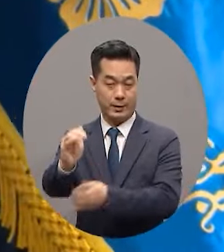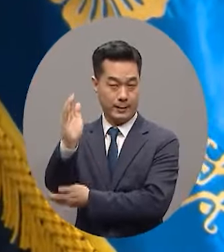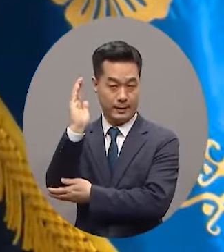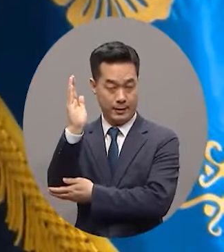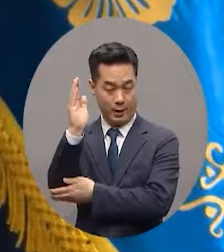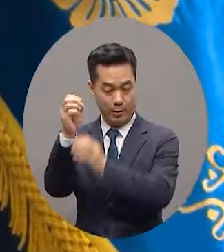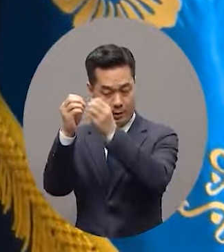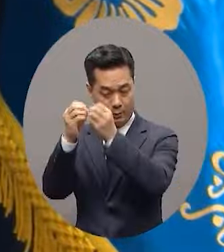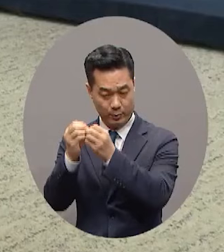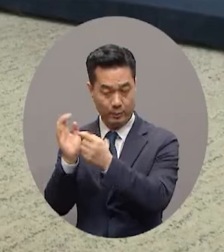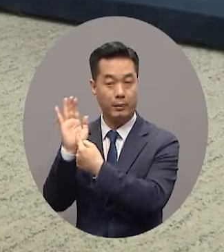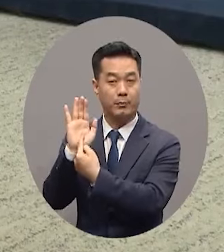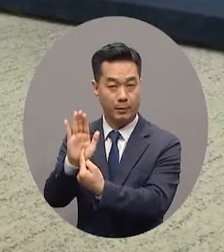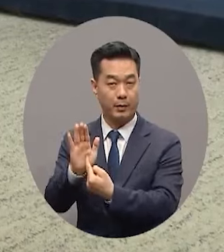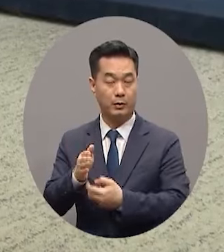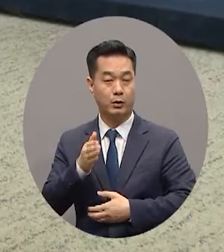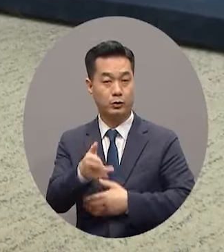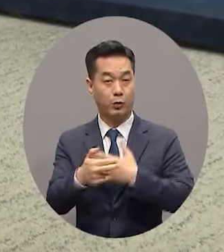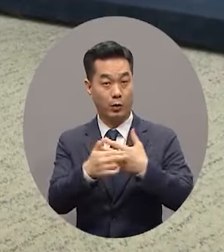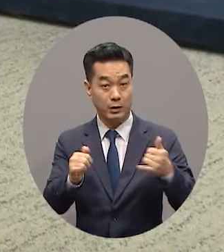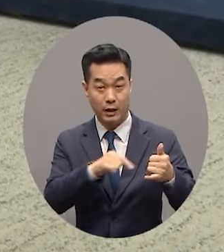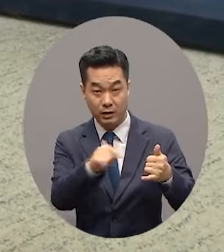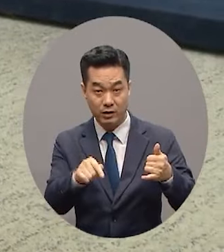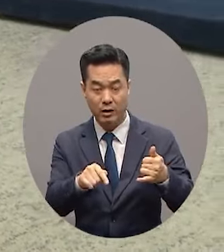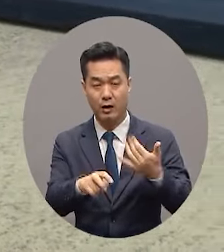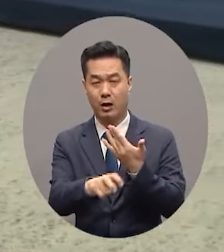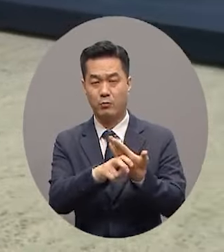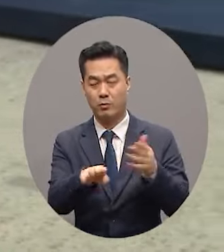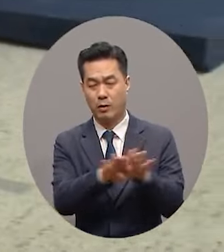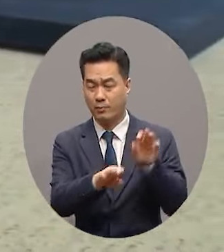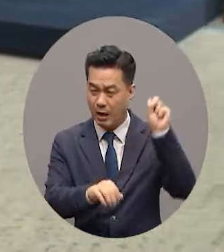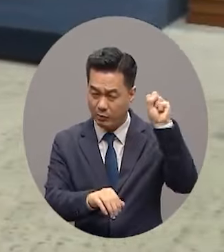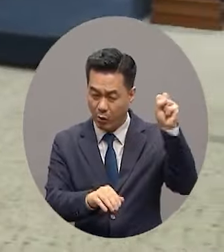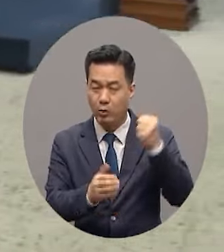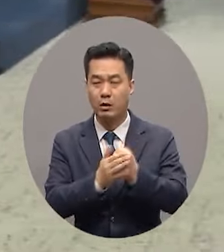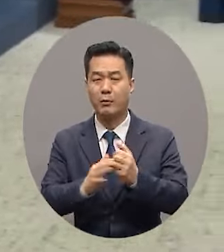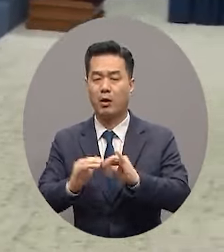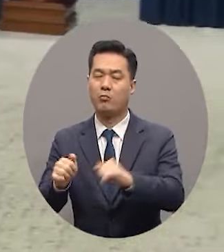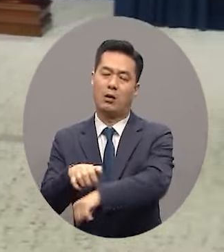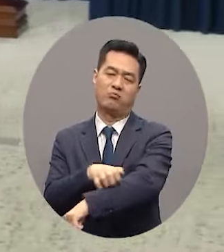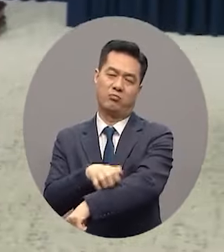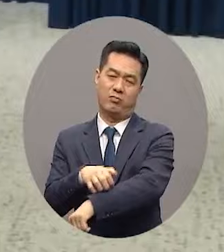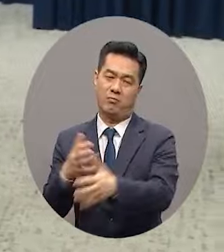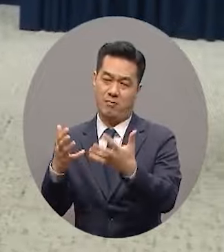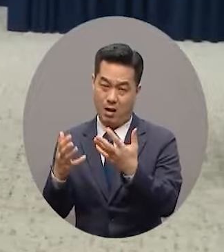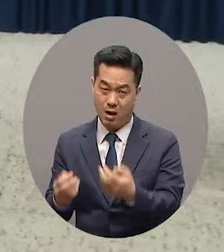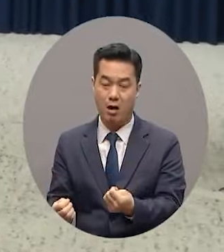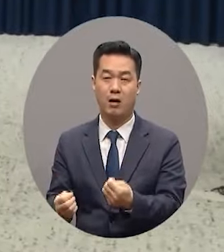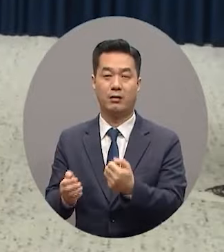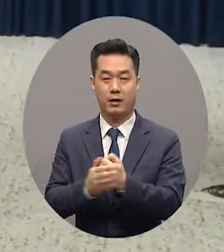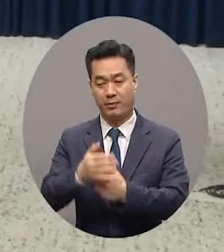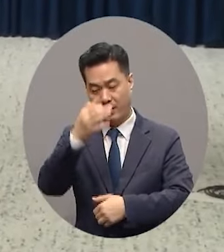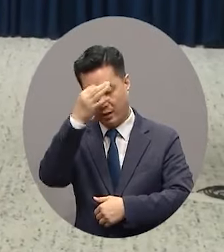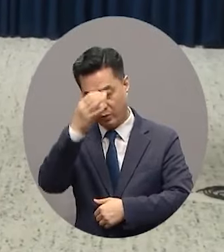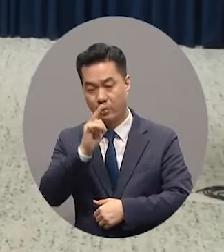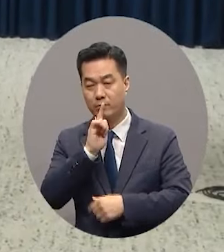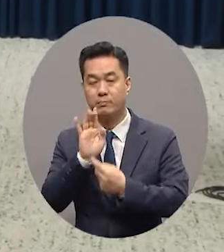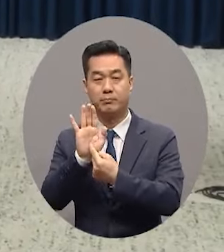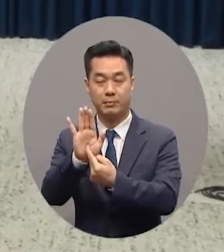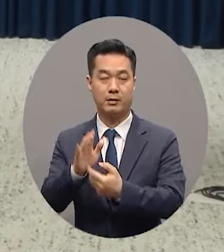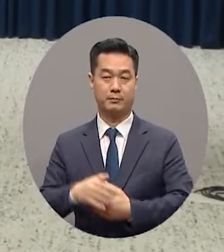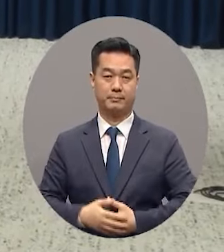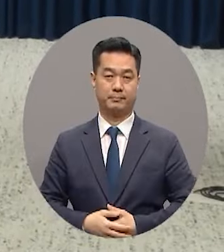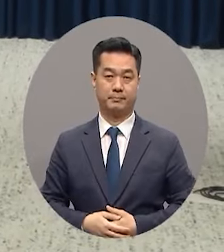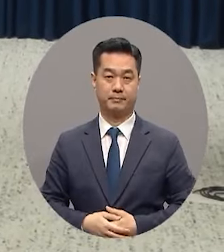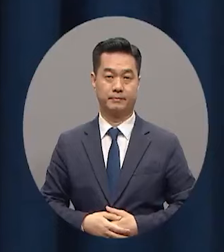발표했습니다 먼저 전공의들의 불법 집단 행동으로 국민들이 불편을 겪고 있다며 송구하다고 발문을